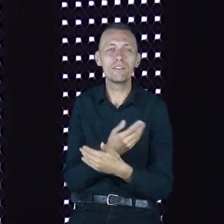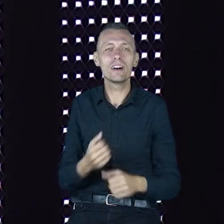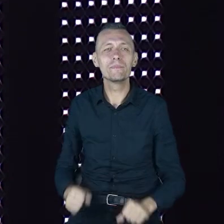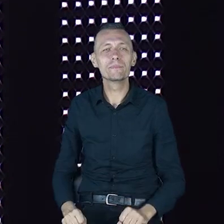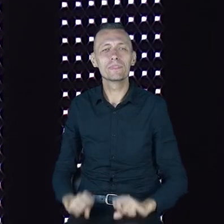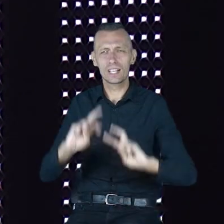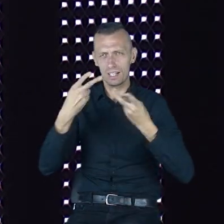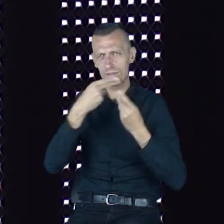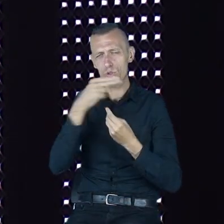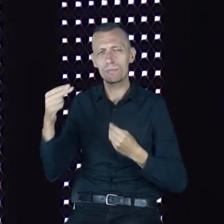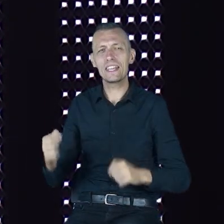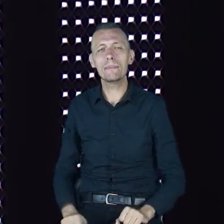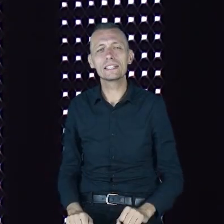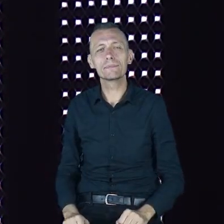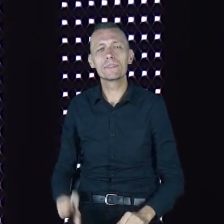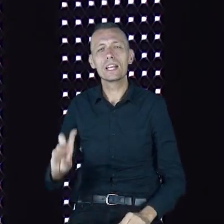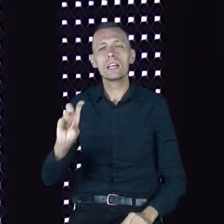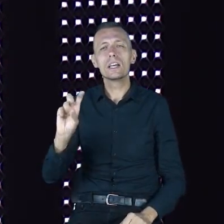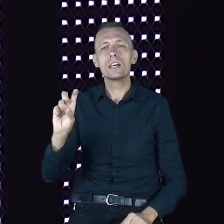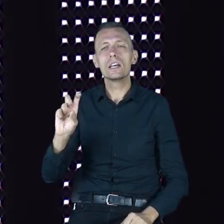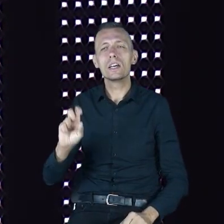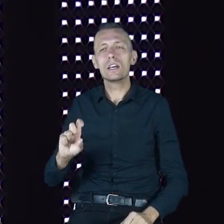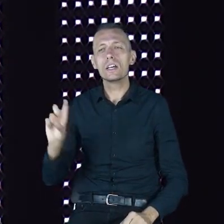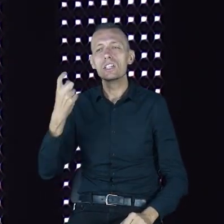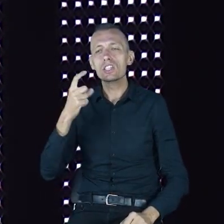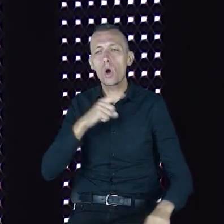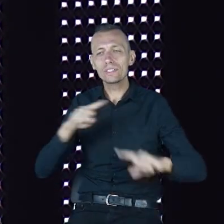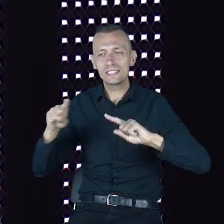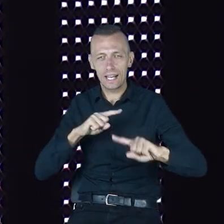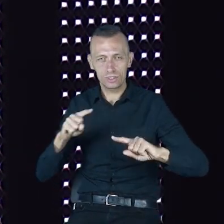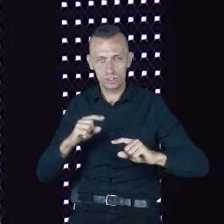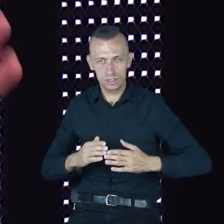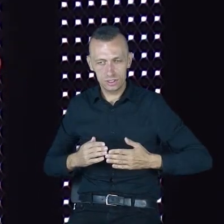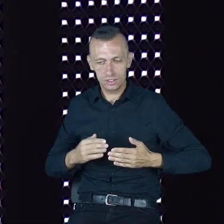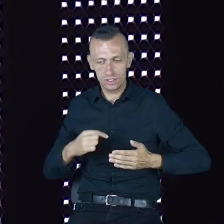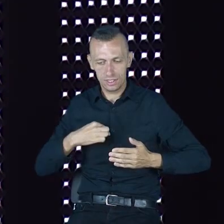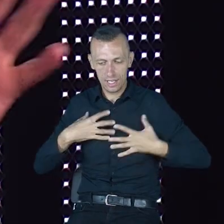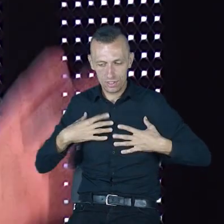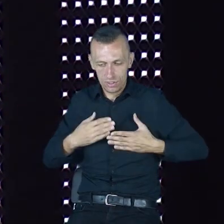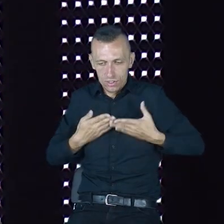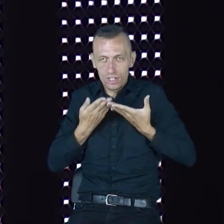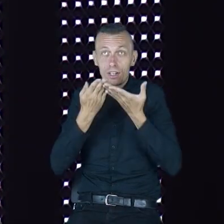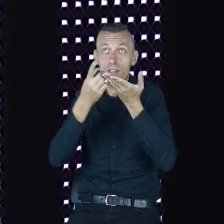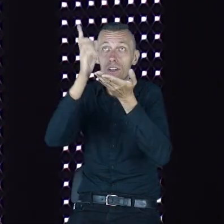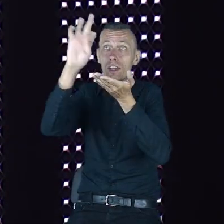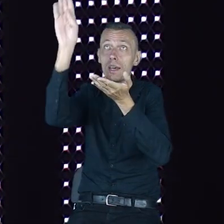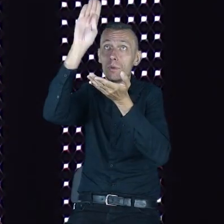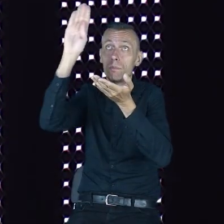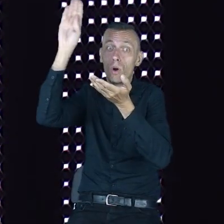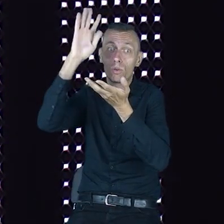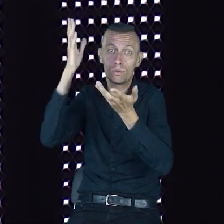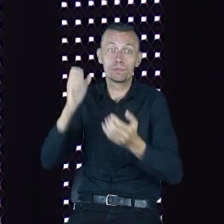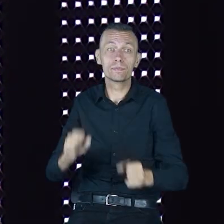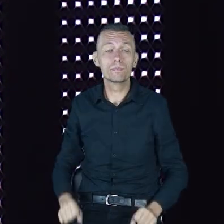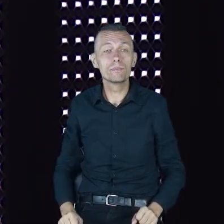to znaczy? Co to właściwie znaczy? Po pierwsze, ta główna myśl, która się przewinie przez jakąś część